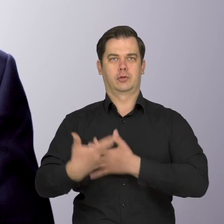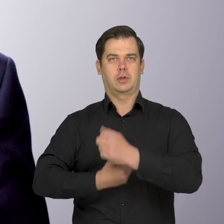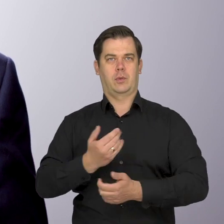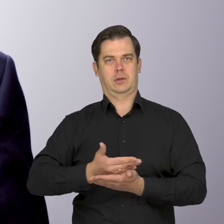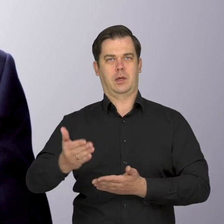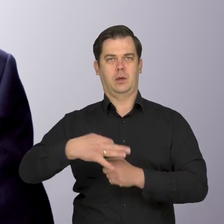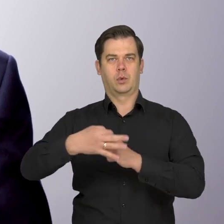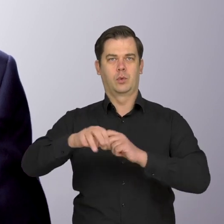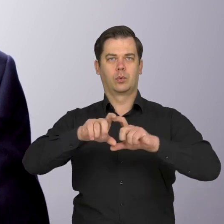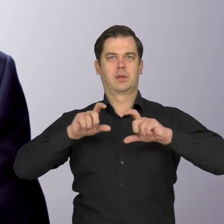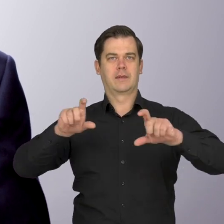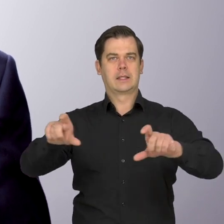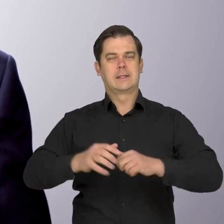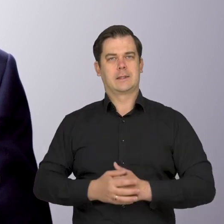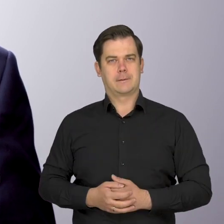ciągłości funkcjonowania uczelni.